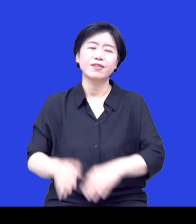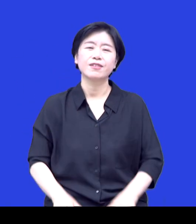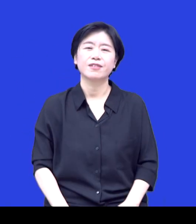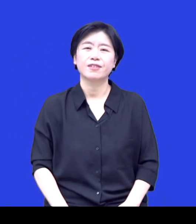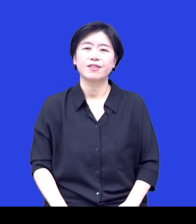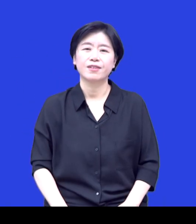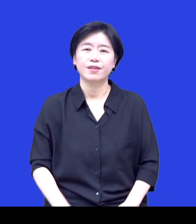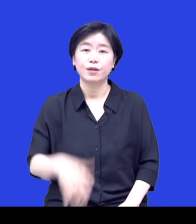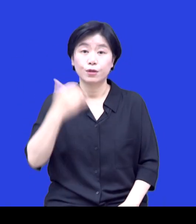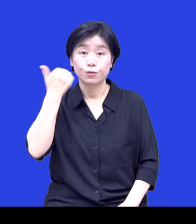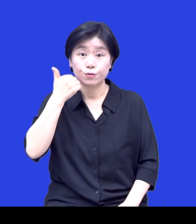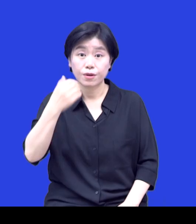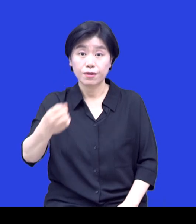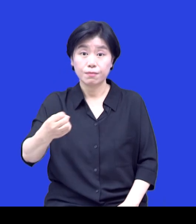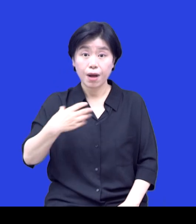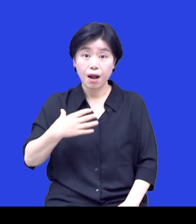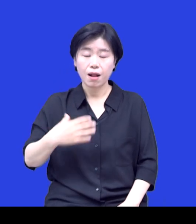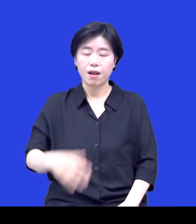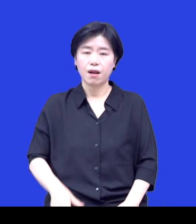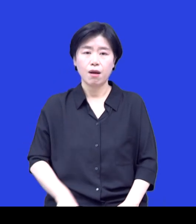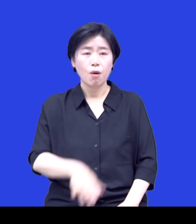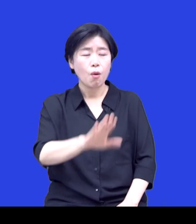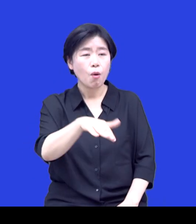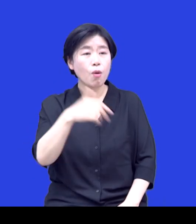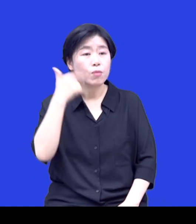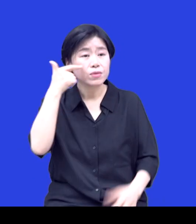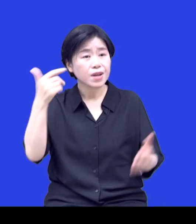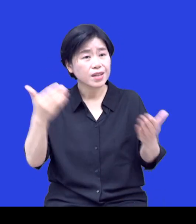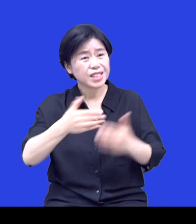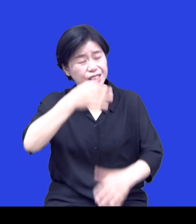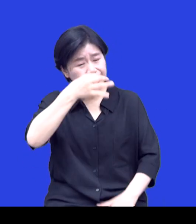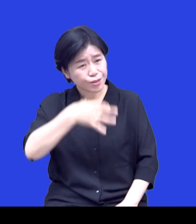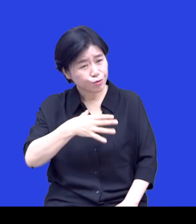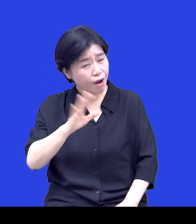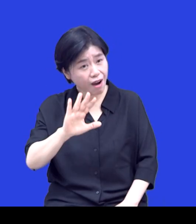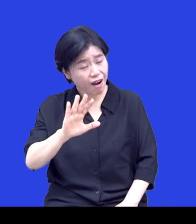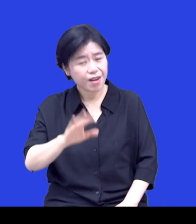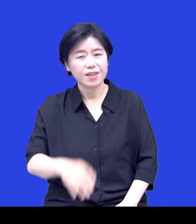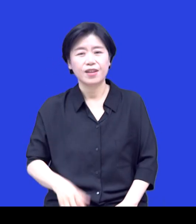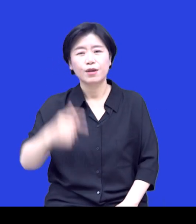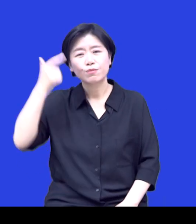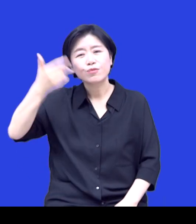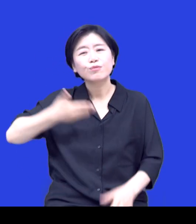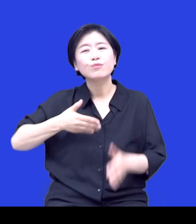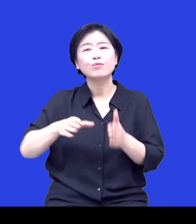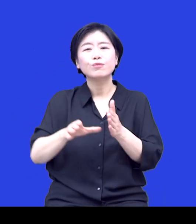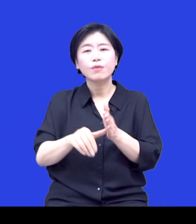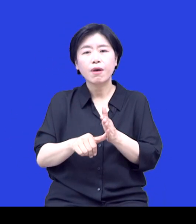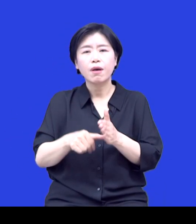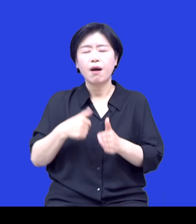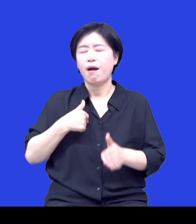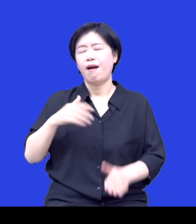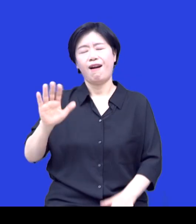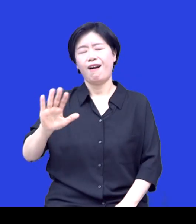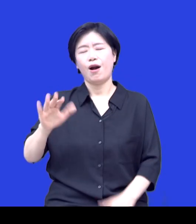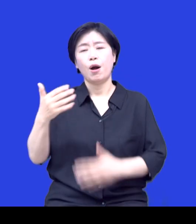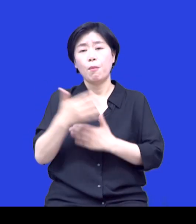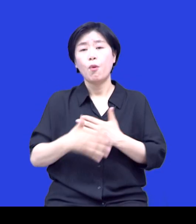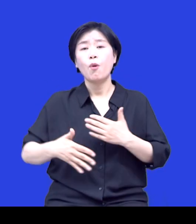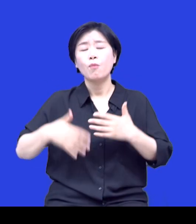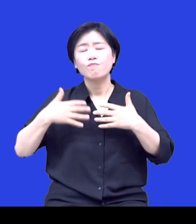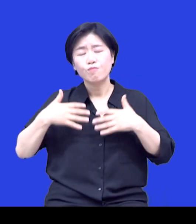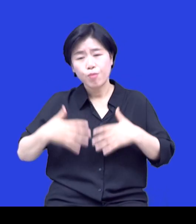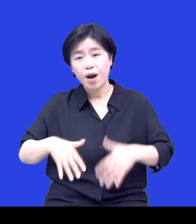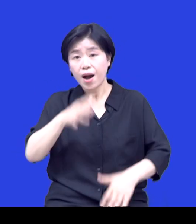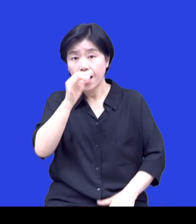때마다 내가 체력이 힘들 때는 있어도 이 자리가 힘든 적은 없었다. 왜냐하면 나는 너무 감사하다. 정말